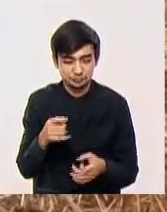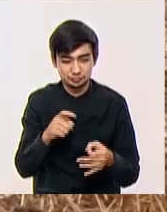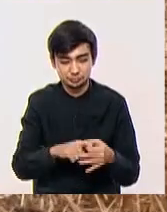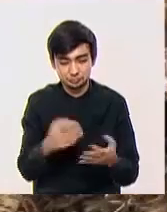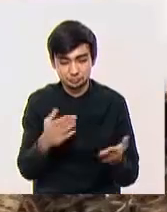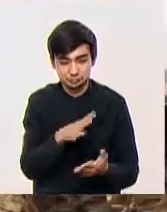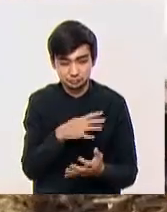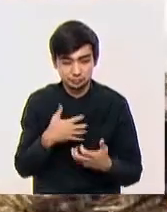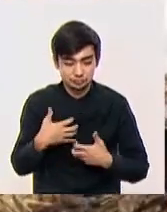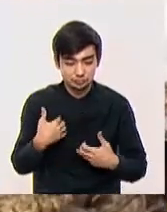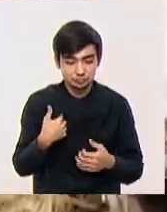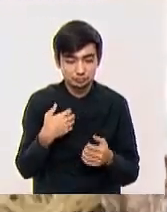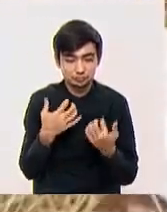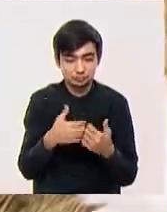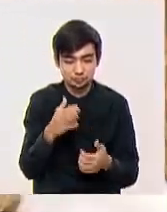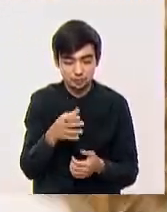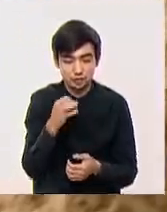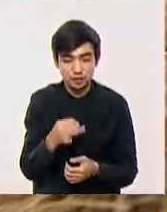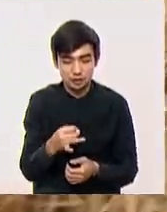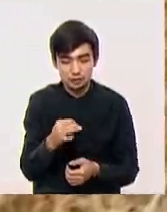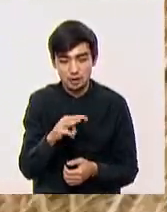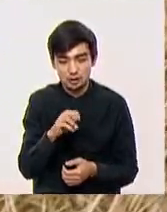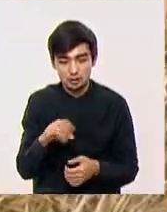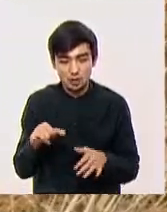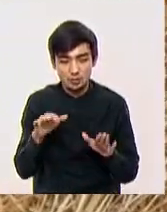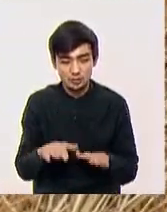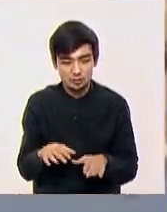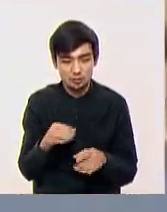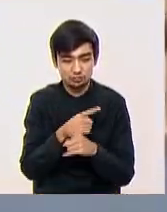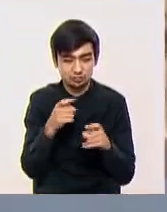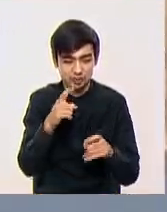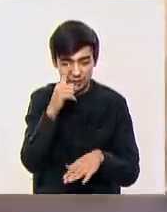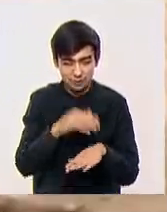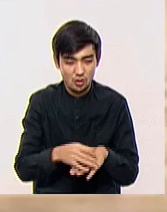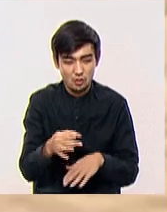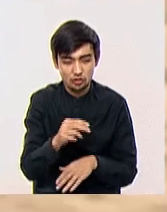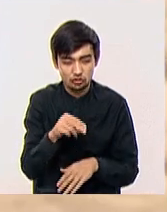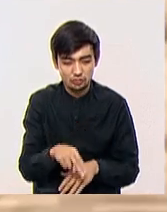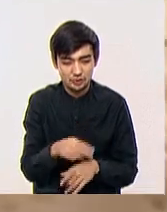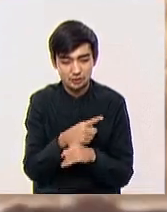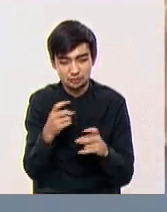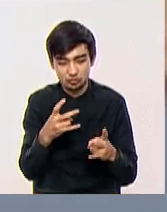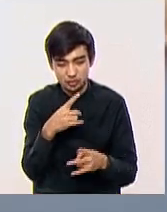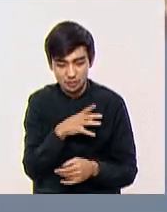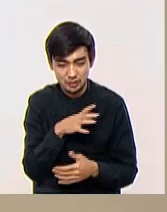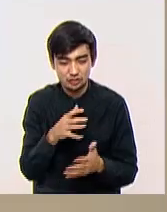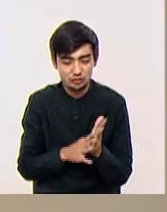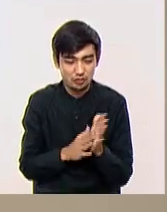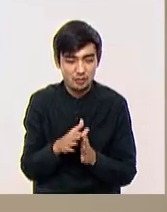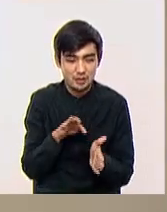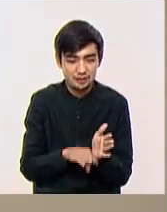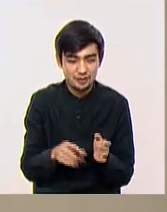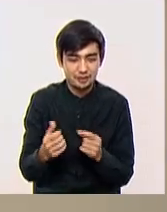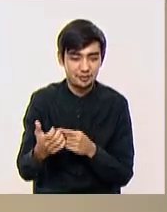малдарды ғана есепке аламыз деді. Айта кетейік, осыған дейін маңғыстаулықтар үкімет облыста төтенше жағдай жариялап, жем-шөпке қайтарымсыз